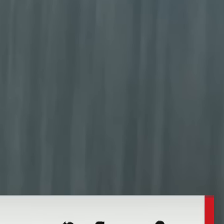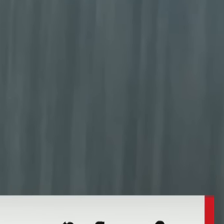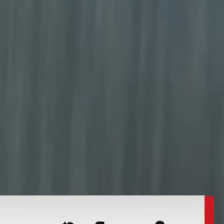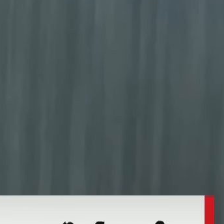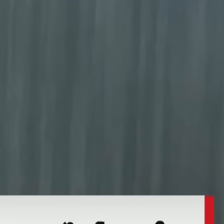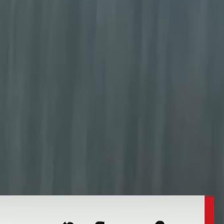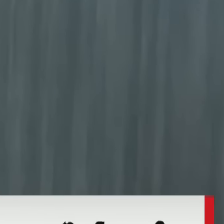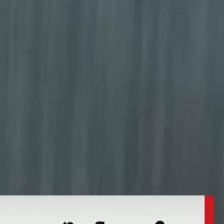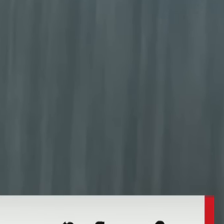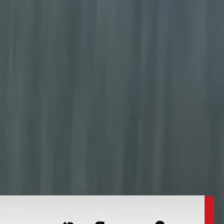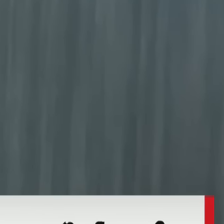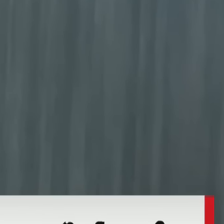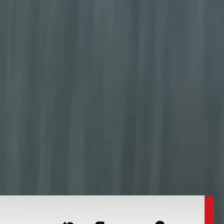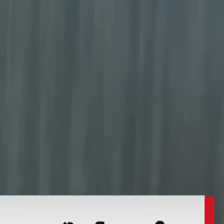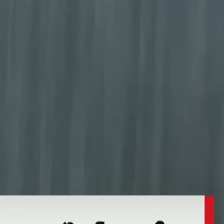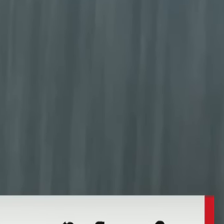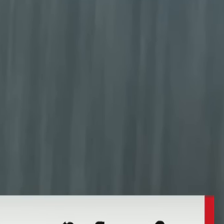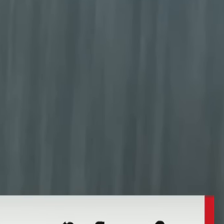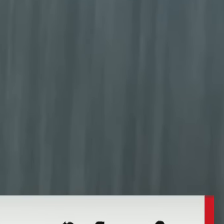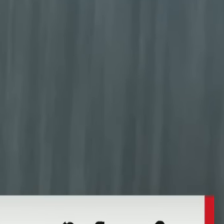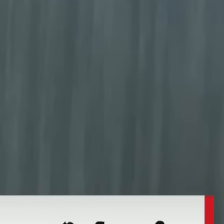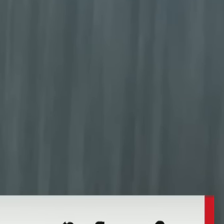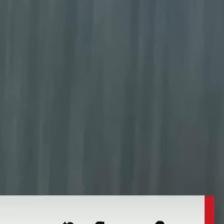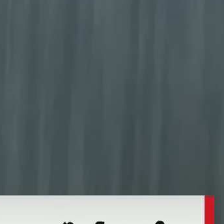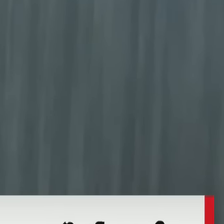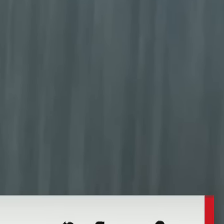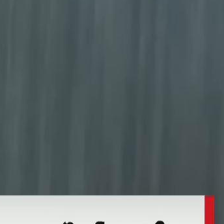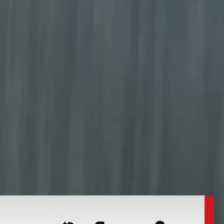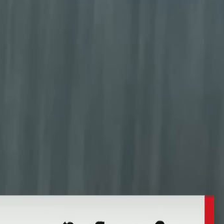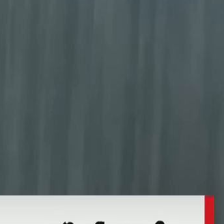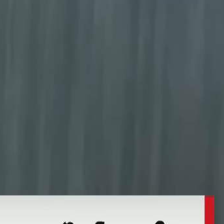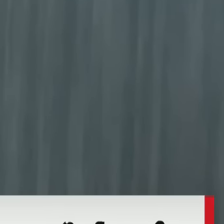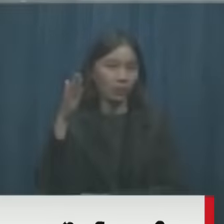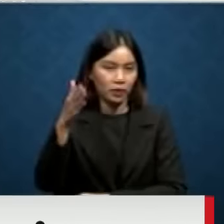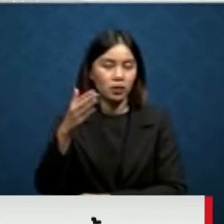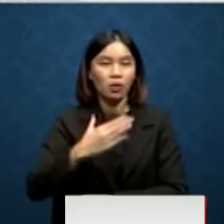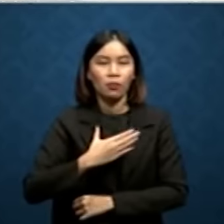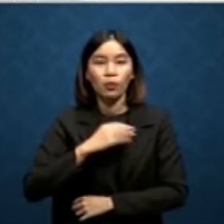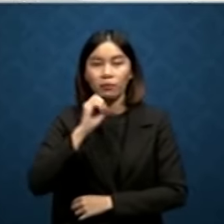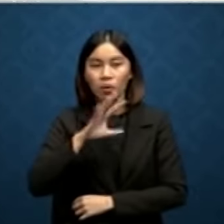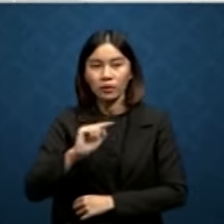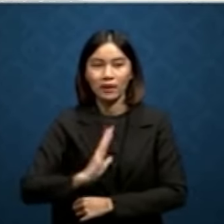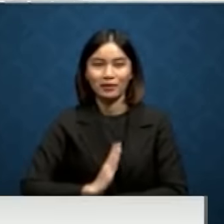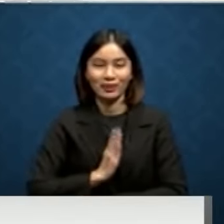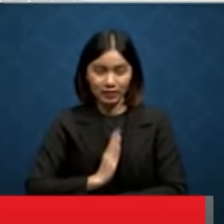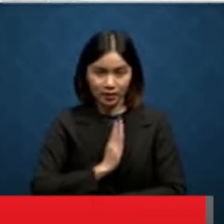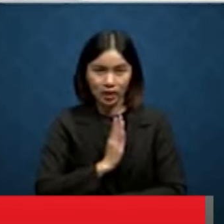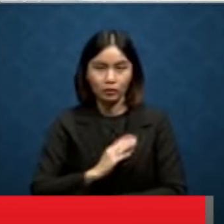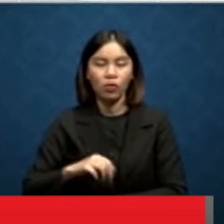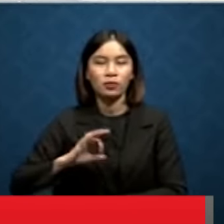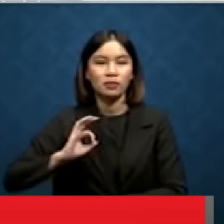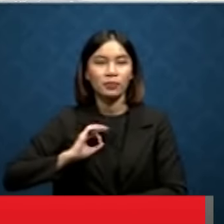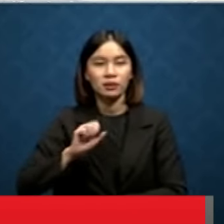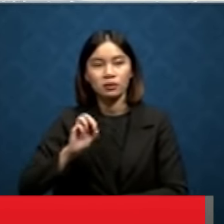เลือกใหม่เลยหรอคะโละทิ้งเลย 200คนนี้อุเออลองฟังดูค่ะยืนยันด้วยเกียรติและศักดิ์ศรีของสมาชิก